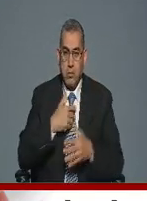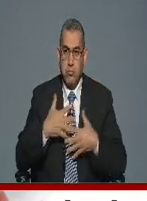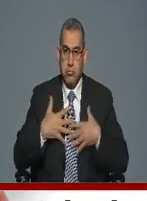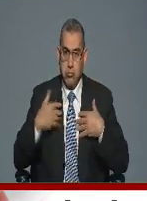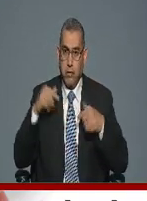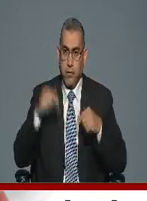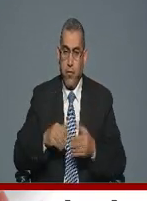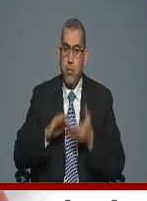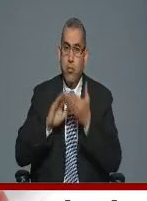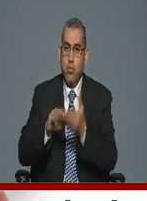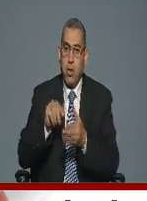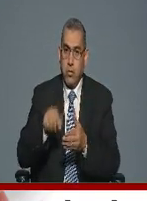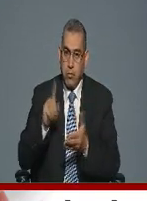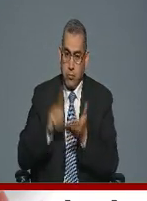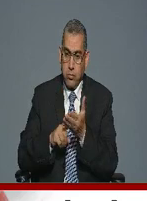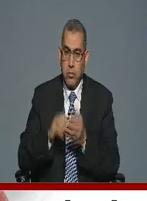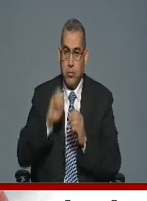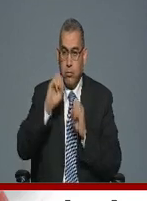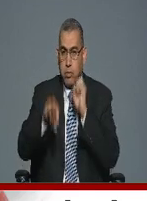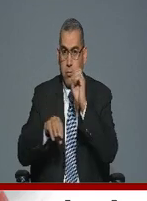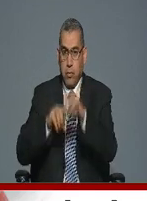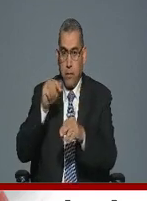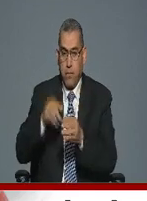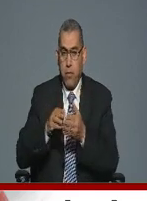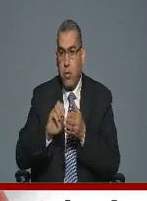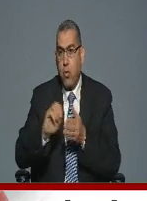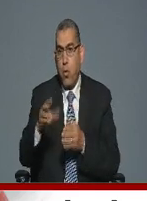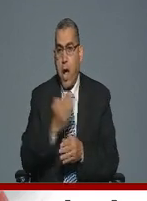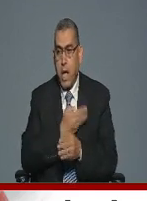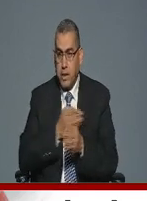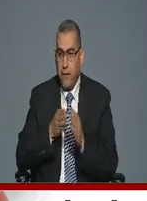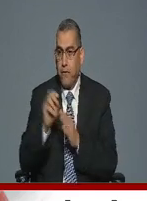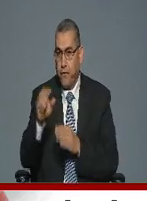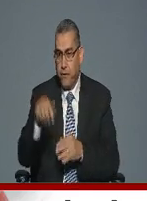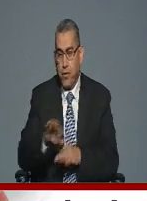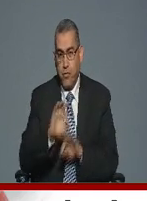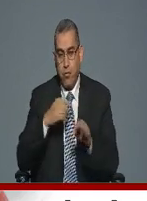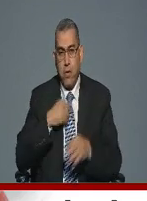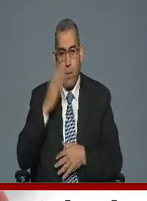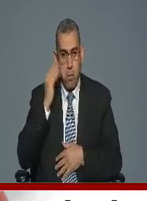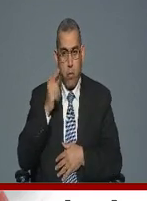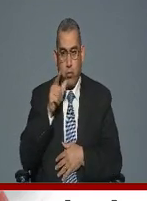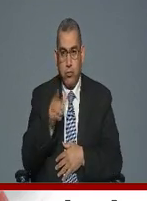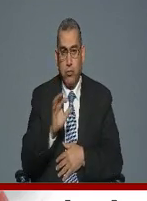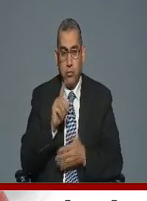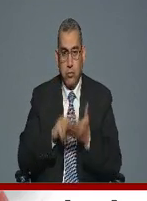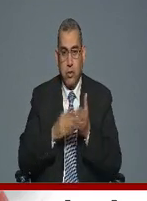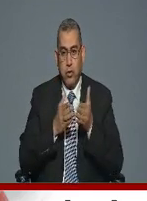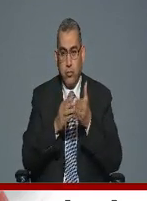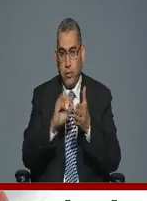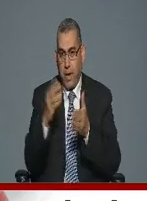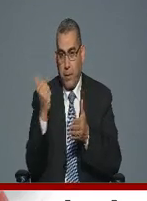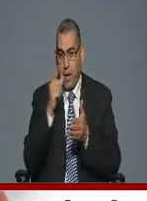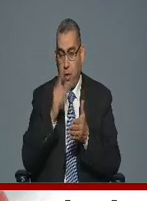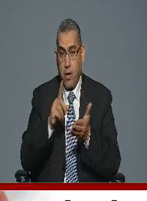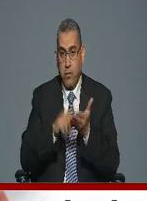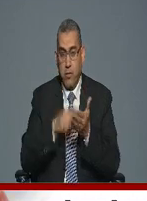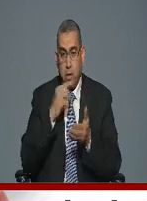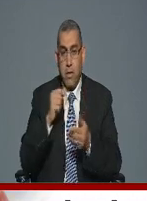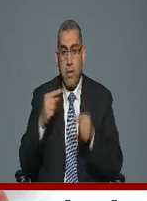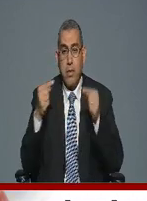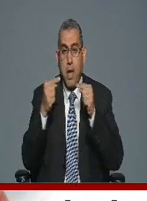هذه المساعدات الضرورية بدأت في وصولها إلى غزة في المدنيين. ونعلم تمام العلم أن